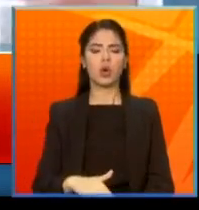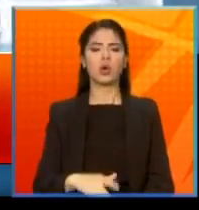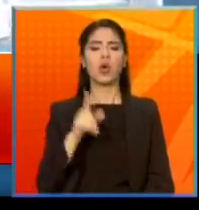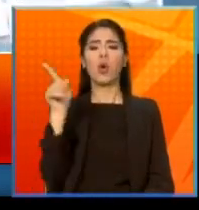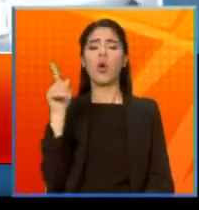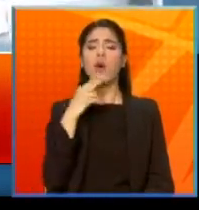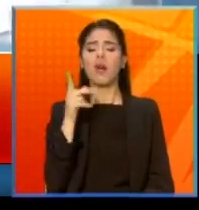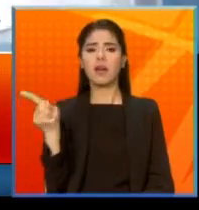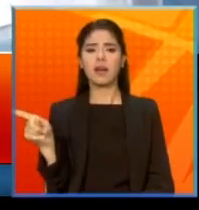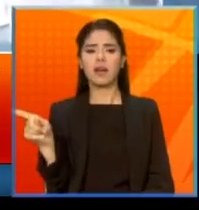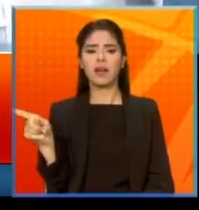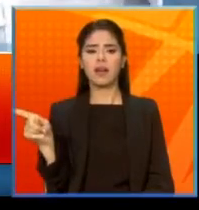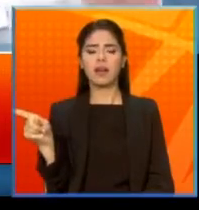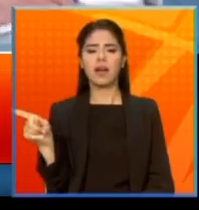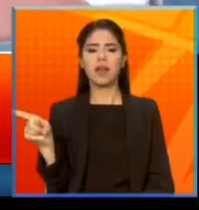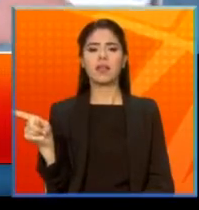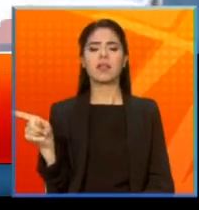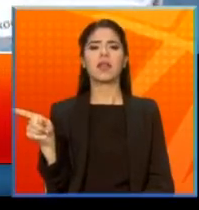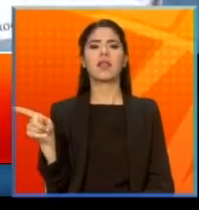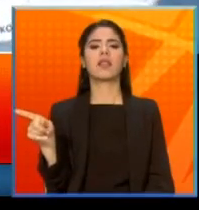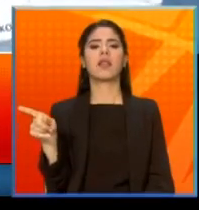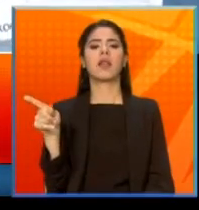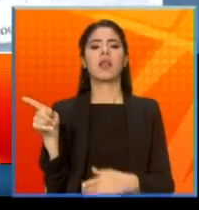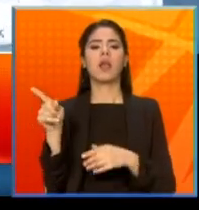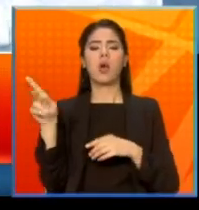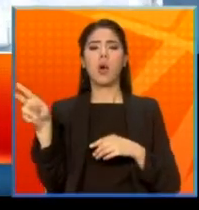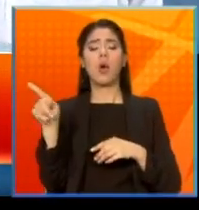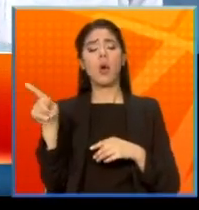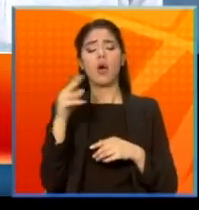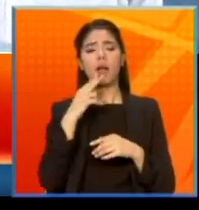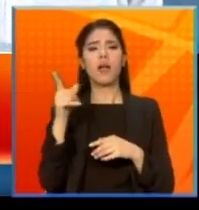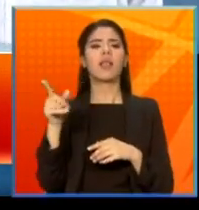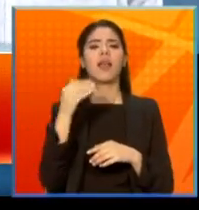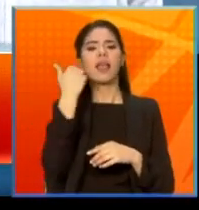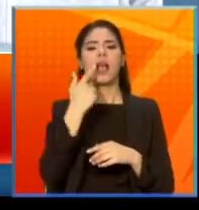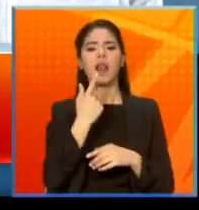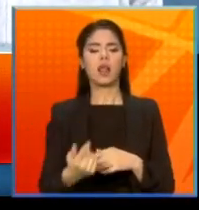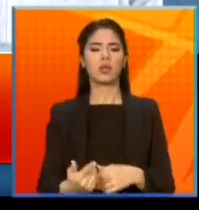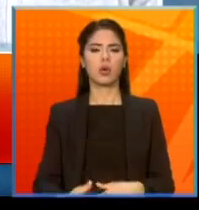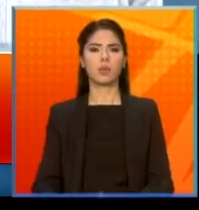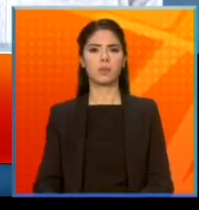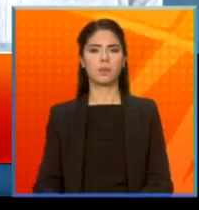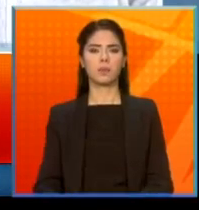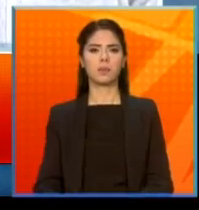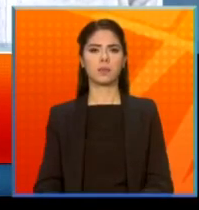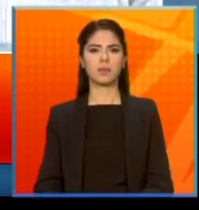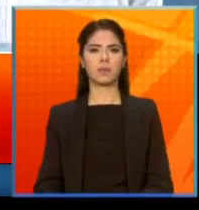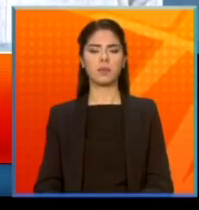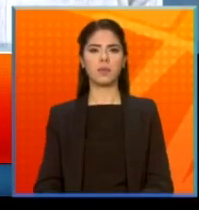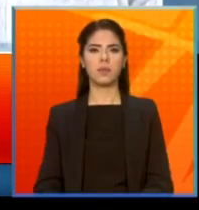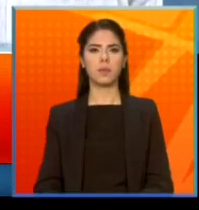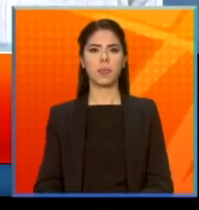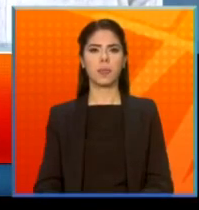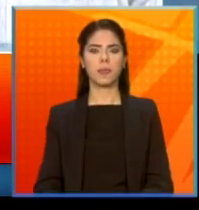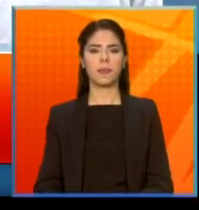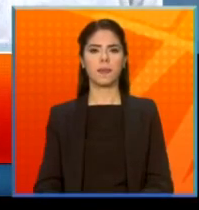kadın, o kadının ağrı size kalmaz. Utanın be. Bu kadar yalan olur mu be? Komple yalan söyledim ben. Bunu Ayşe Hanım'ın da kısa